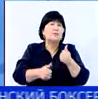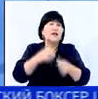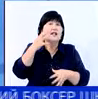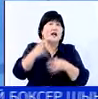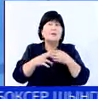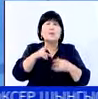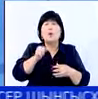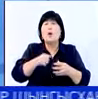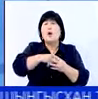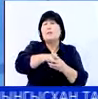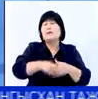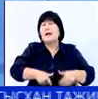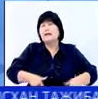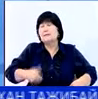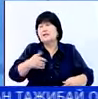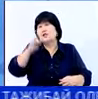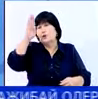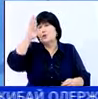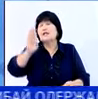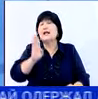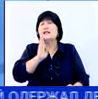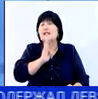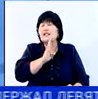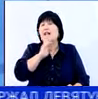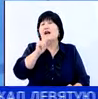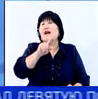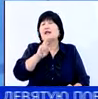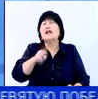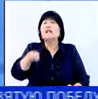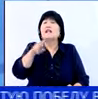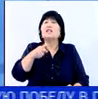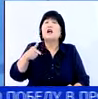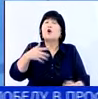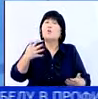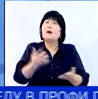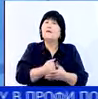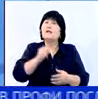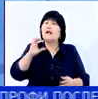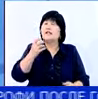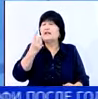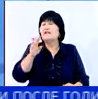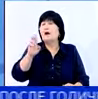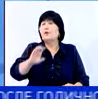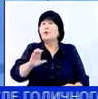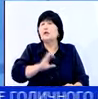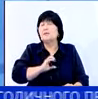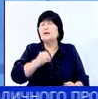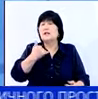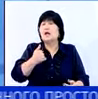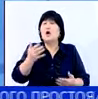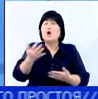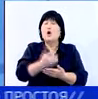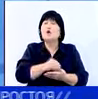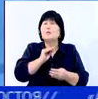мира по борьбе на поясах среди мужчин и женщин в Казани. Диана Гайбула выиграла серебро. Две бронзовые медали в копилку